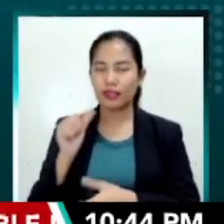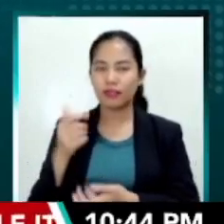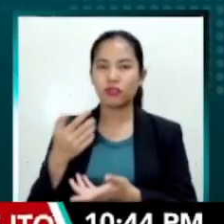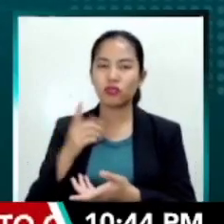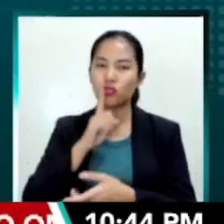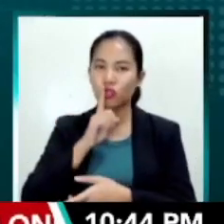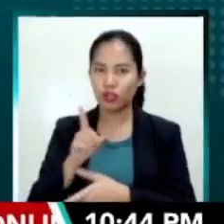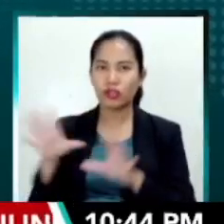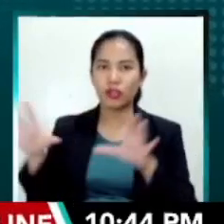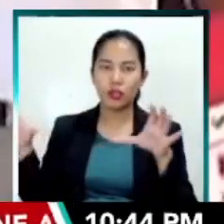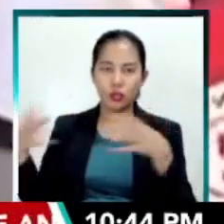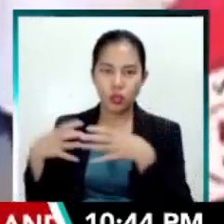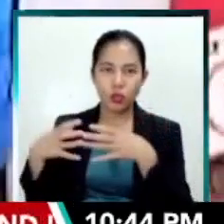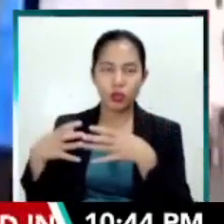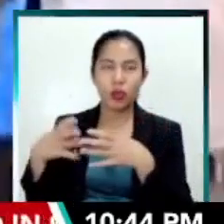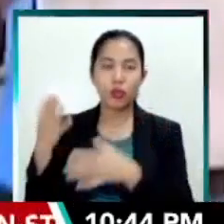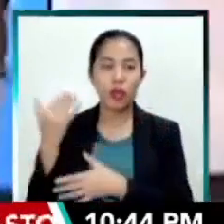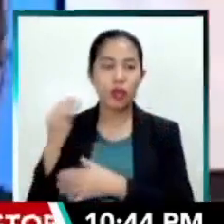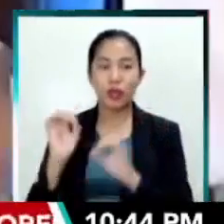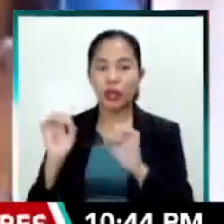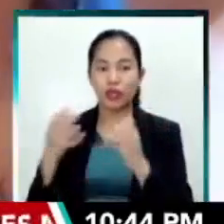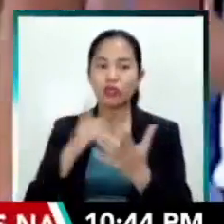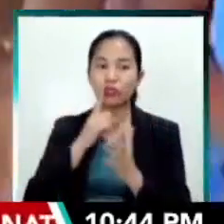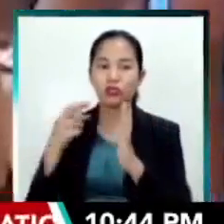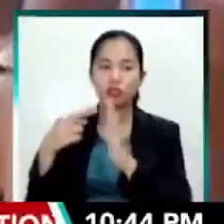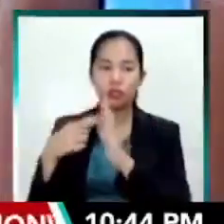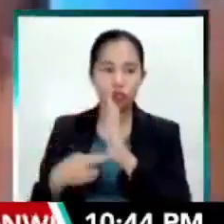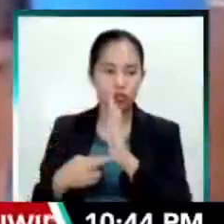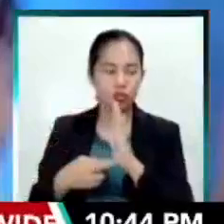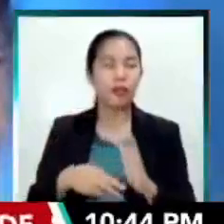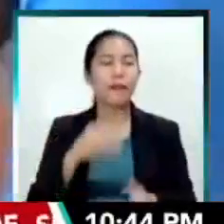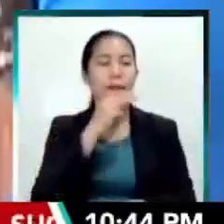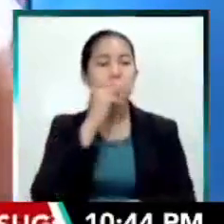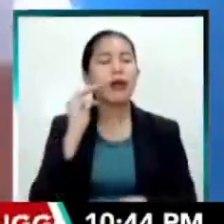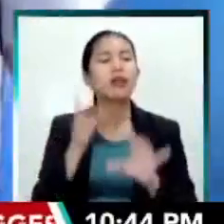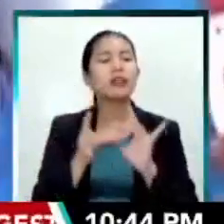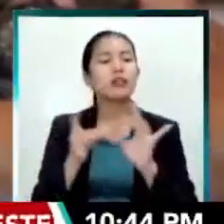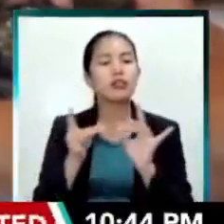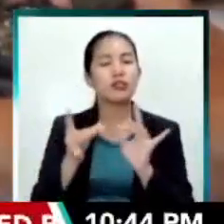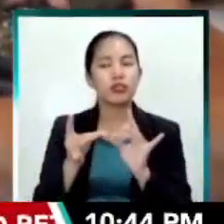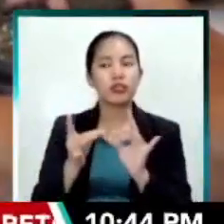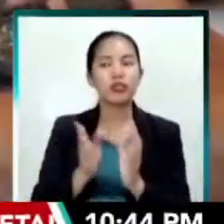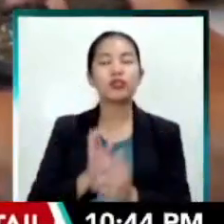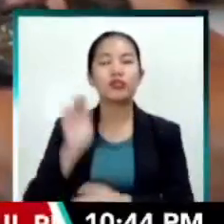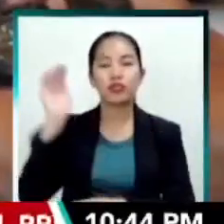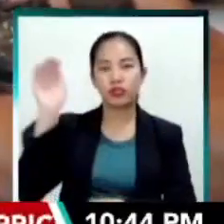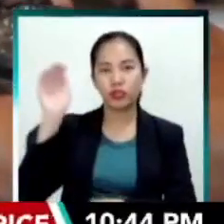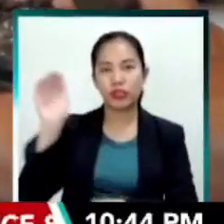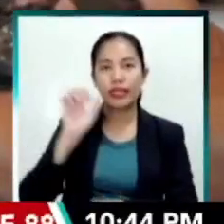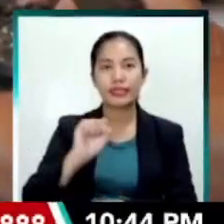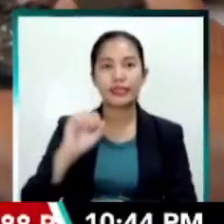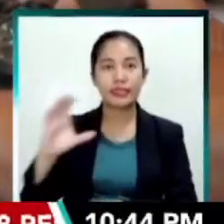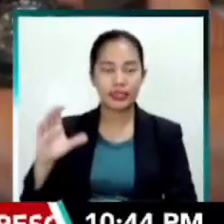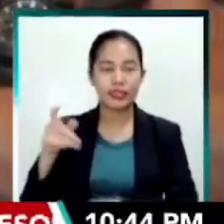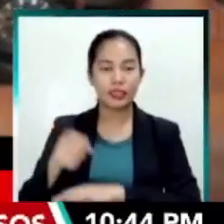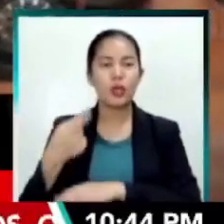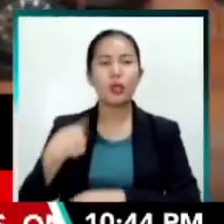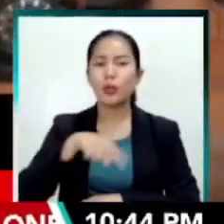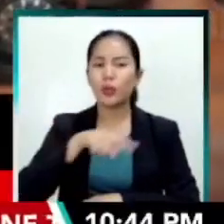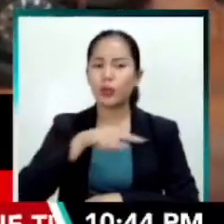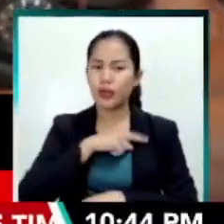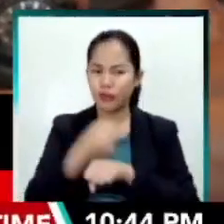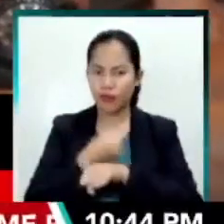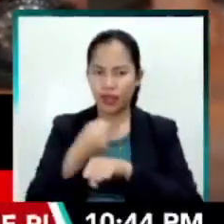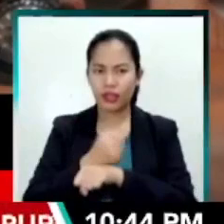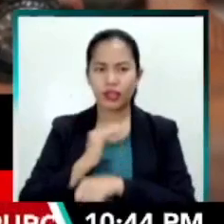board resolution. Sabi naman ni Pacquiao, dudulog sila sa Korte Suprema. Paglaban din namin yan, yung mga members namin.